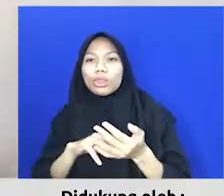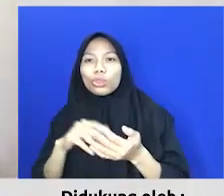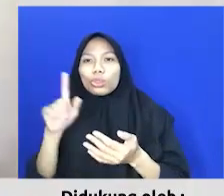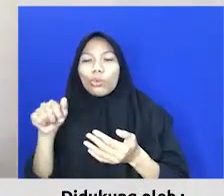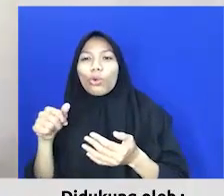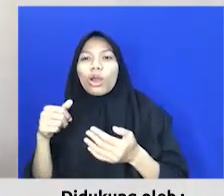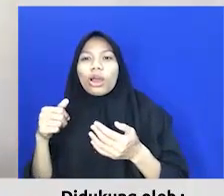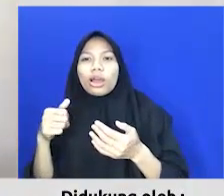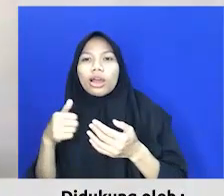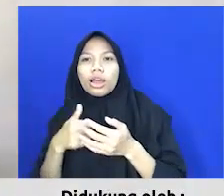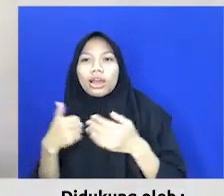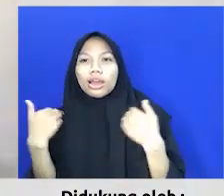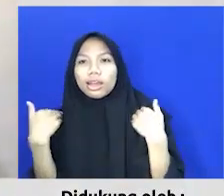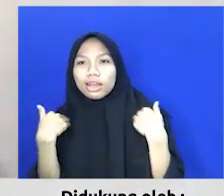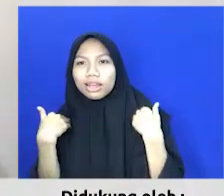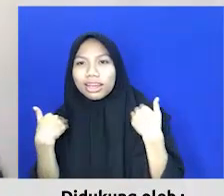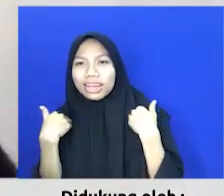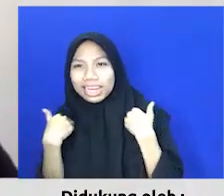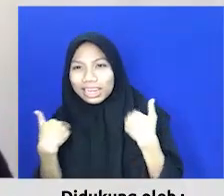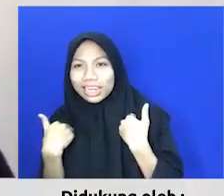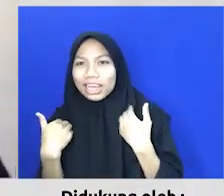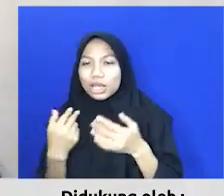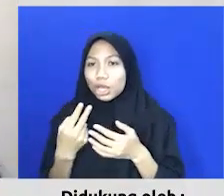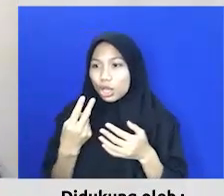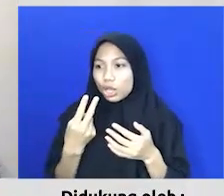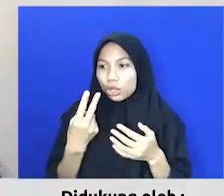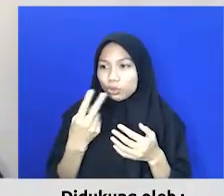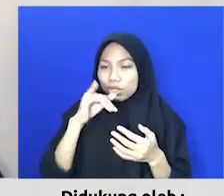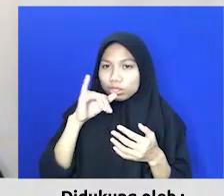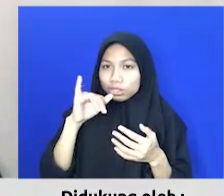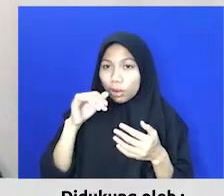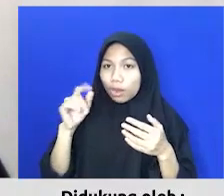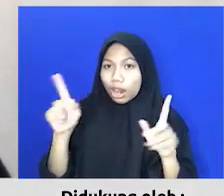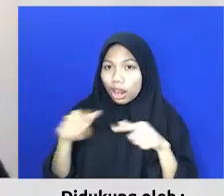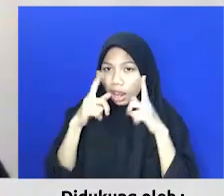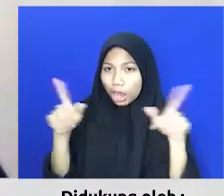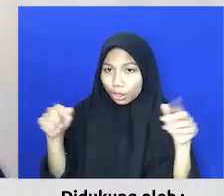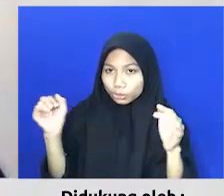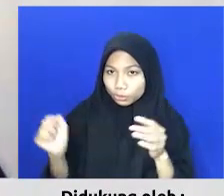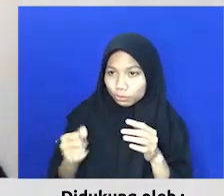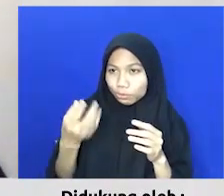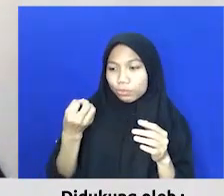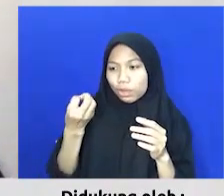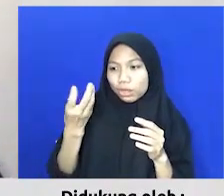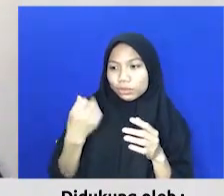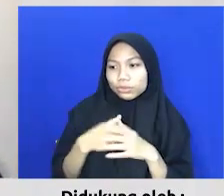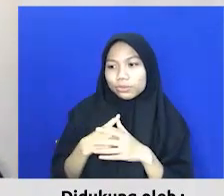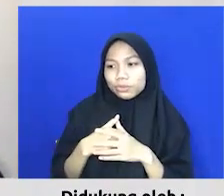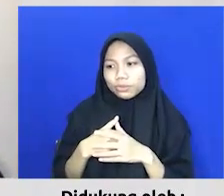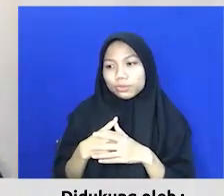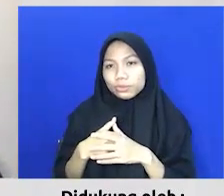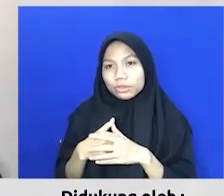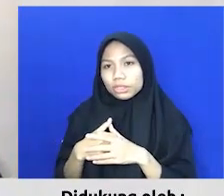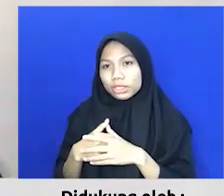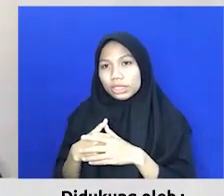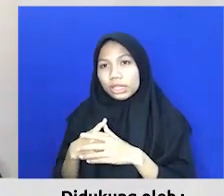Majapahit dan Sriwijaya itu kan ya. Yang kemudian ditangkap di seluruh Indonesia, terus orang